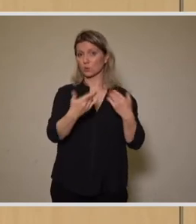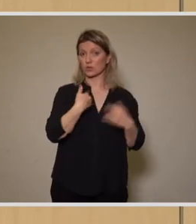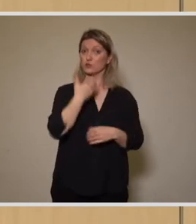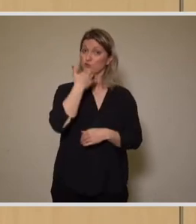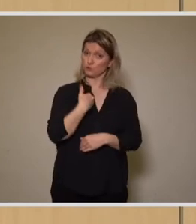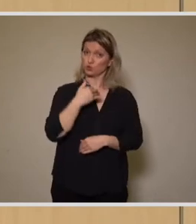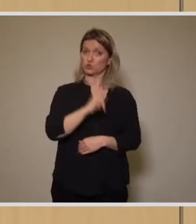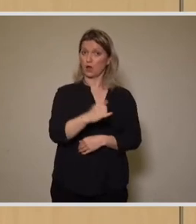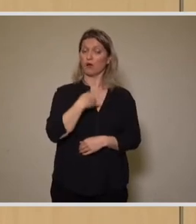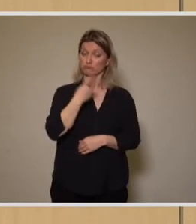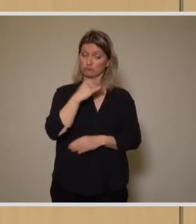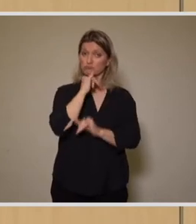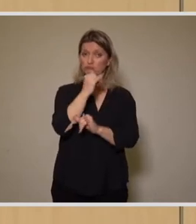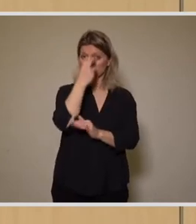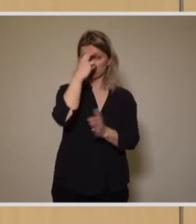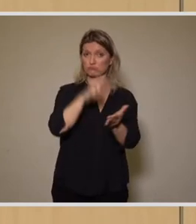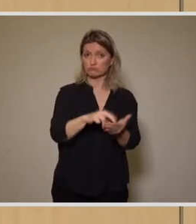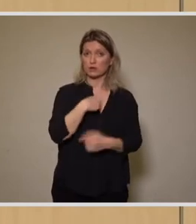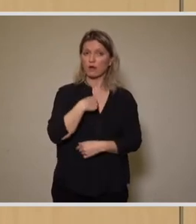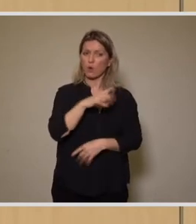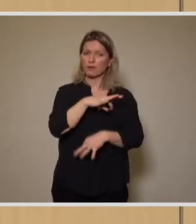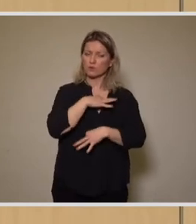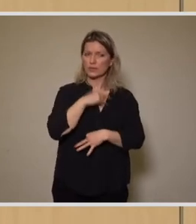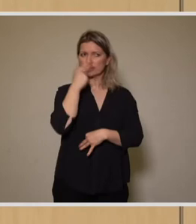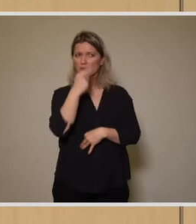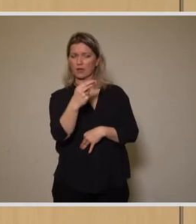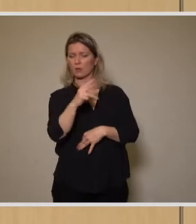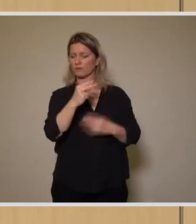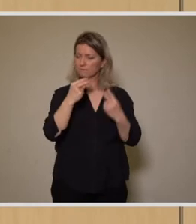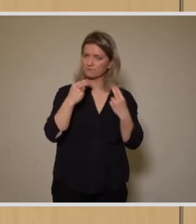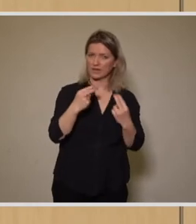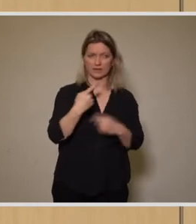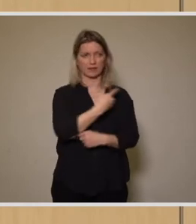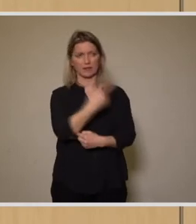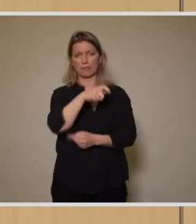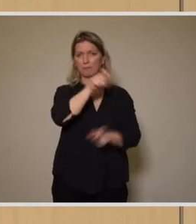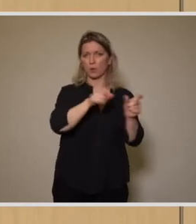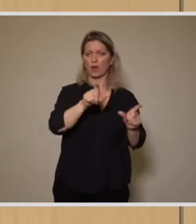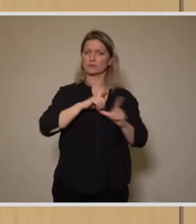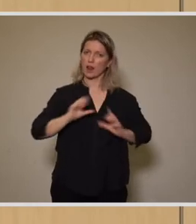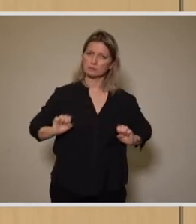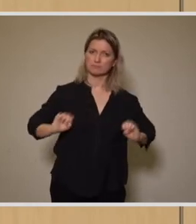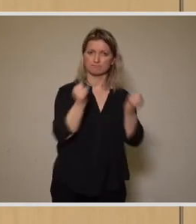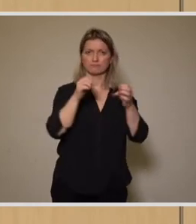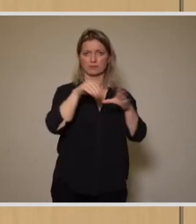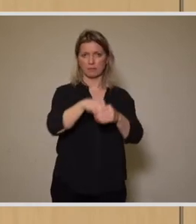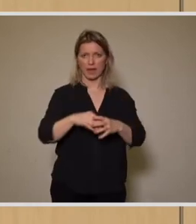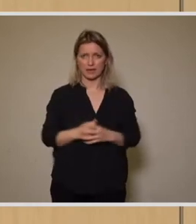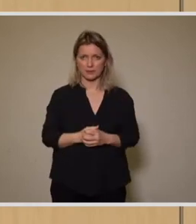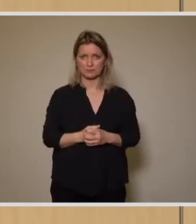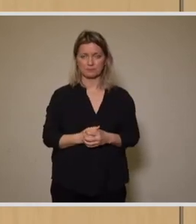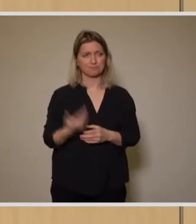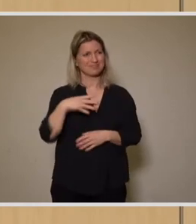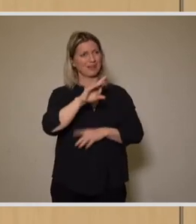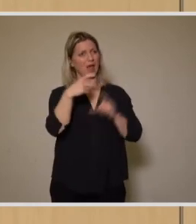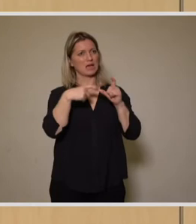zu, weil wir das total wichtig finden, dass die Bürgerinnen und Bürger sich dort einbringen. Bei dem vorgeschlagenen Antrag der